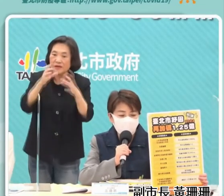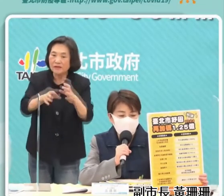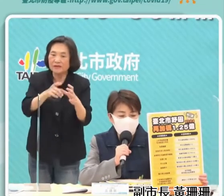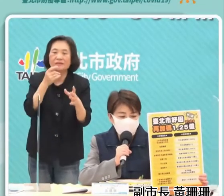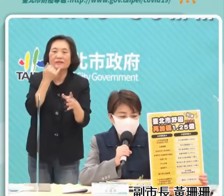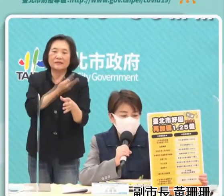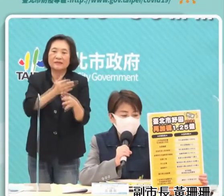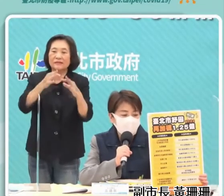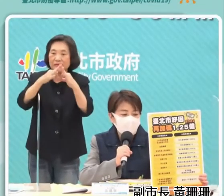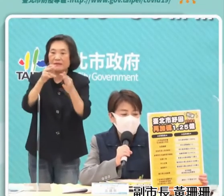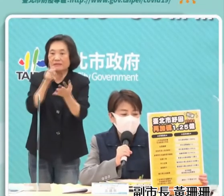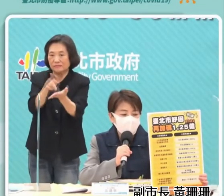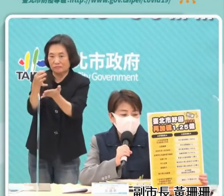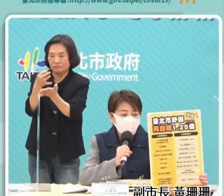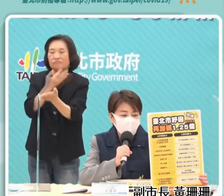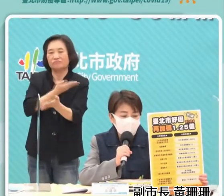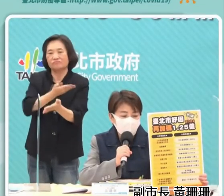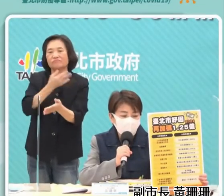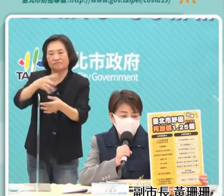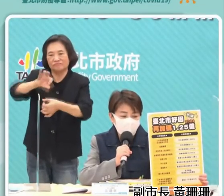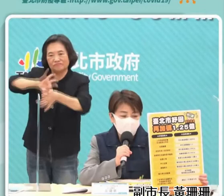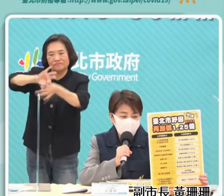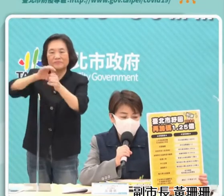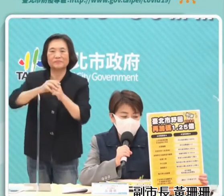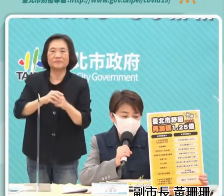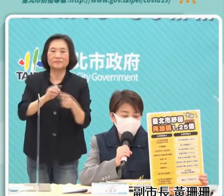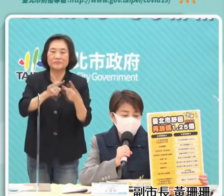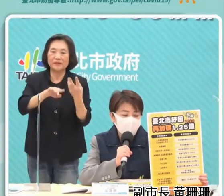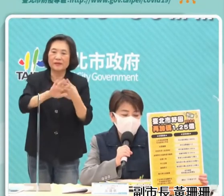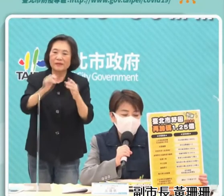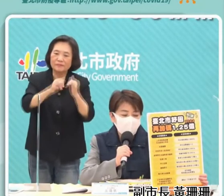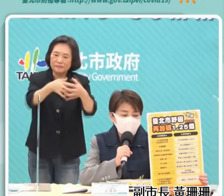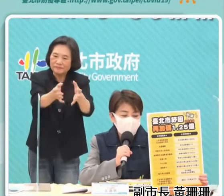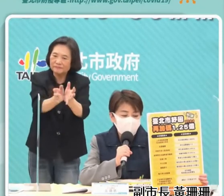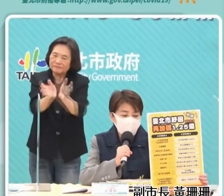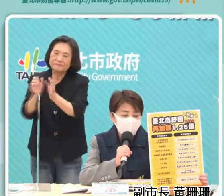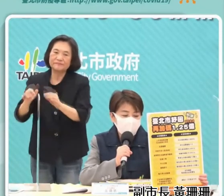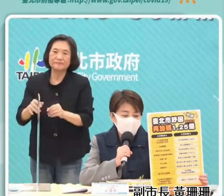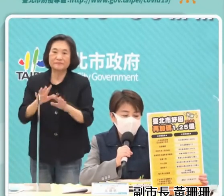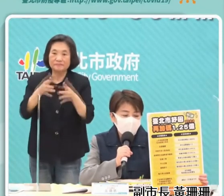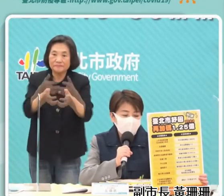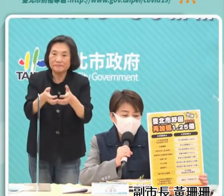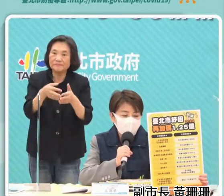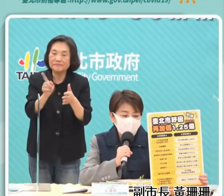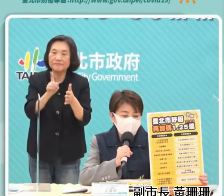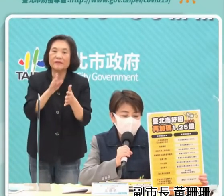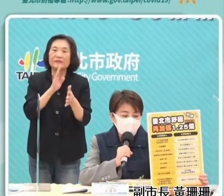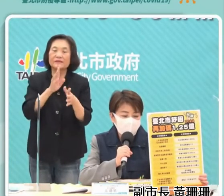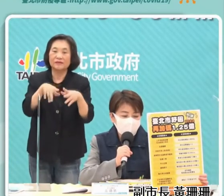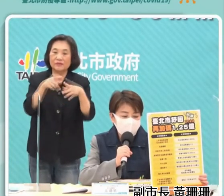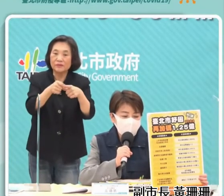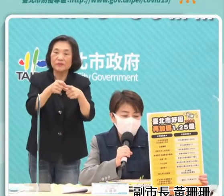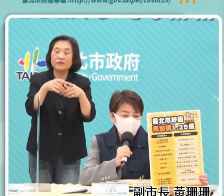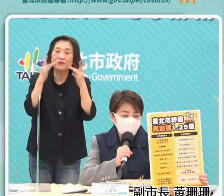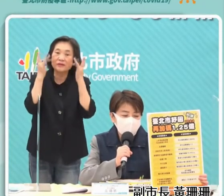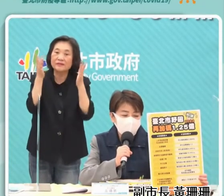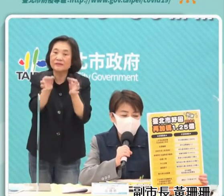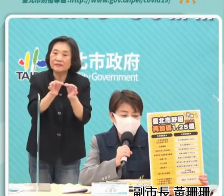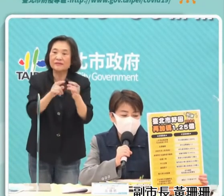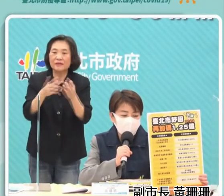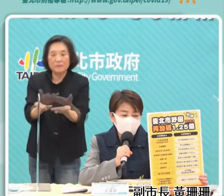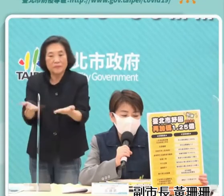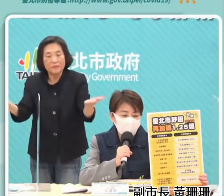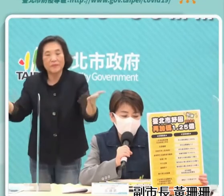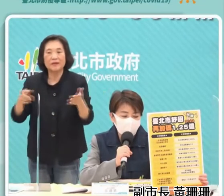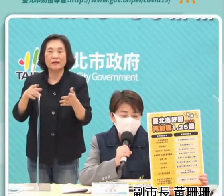的贷款融资，另外是艺文单位还有相关的组织，那最重要是公有零售市场的摊商，还有市场